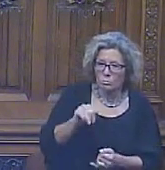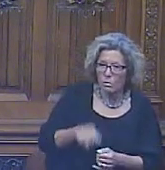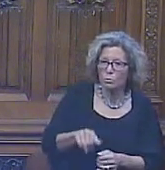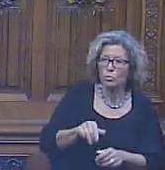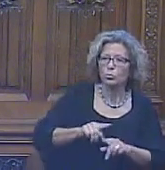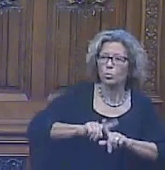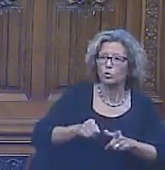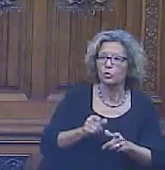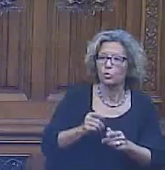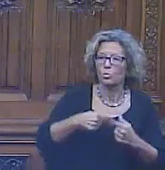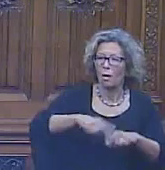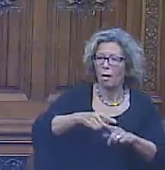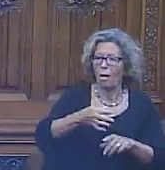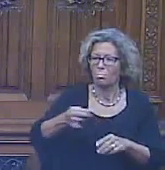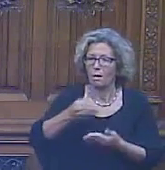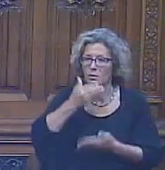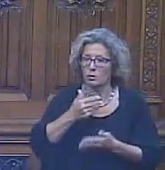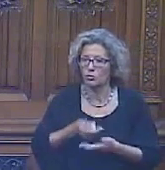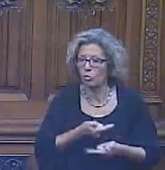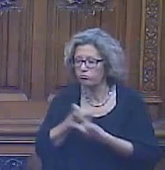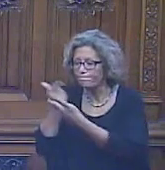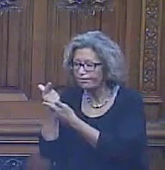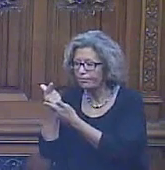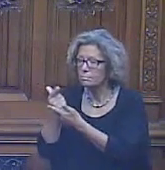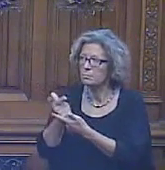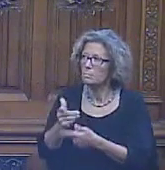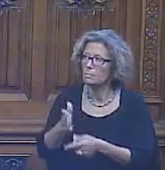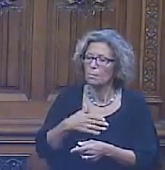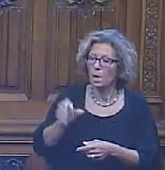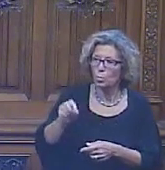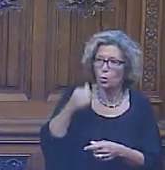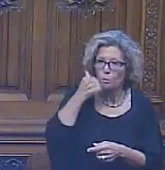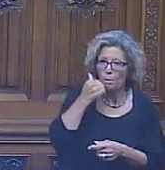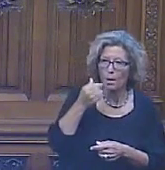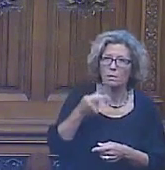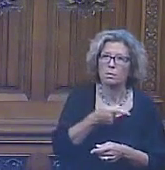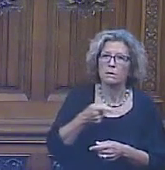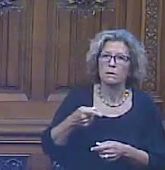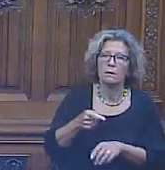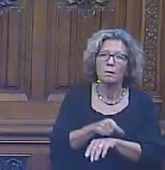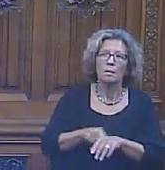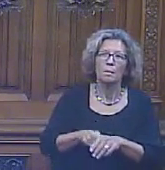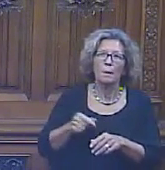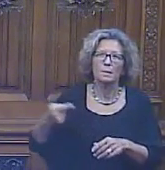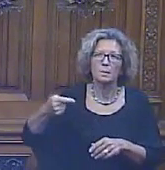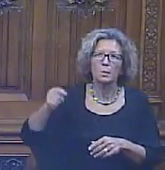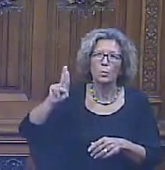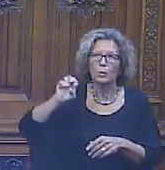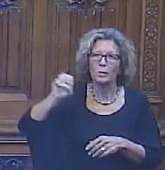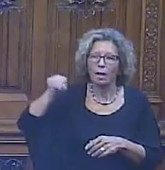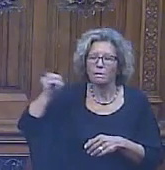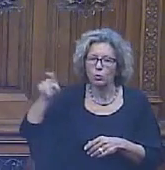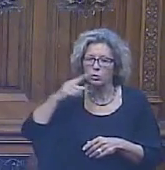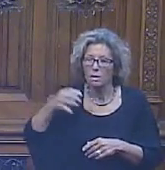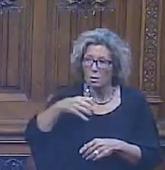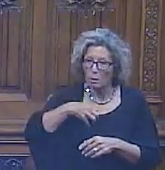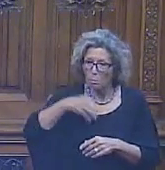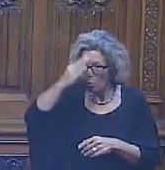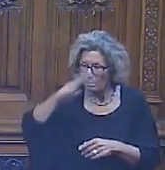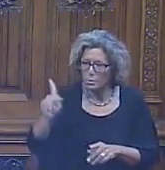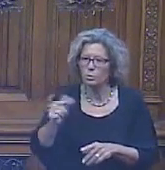Sonderlandtagssitzung einbringen müssen. Und mein Klubobmann, der Magister Gudenus, hat es ja schon gesagt, weder der Bürgermeister noch